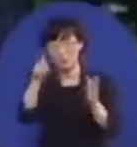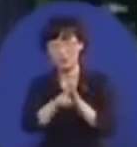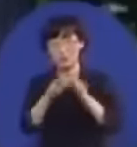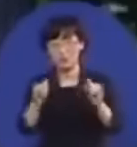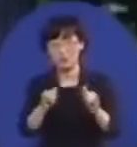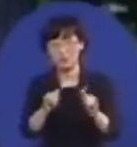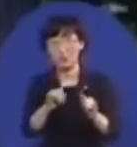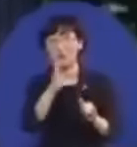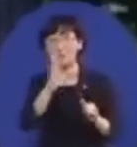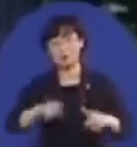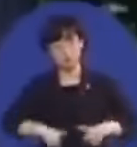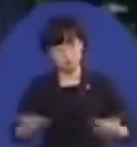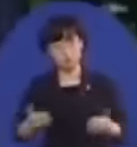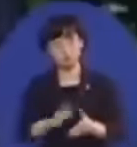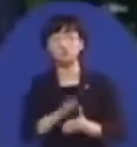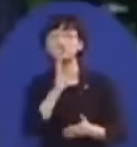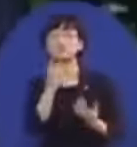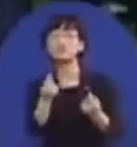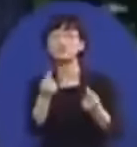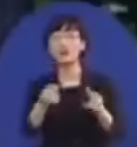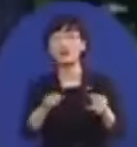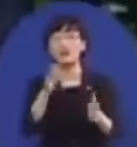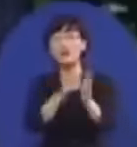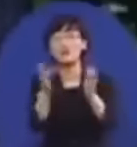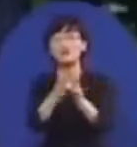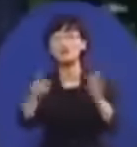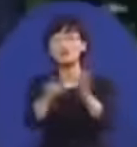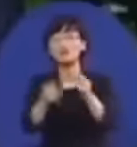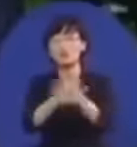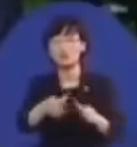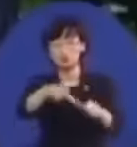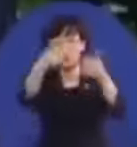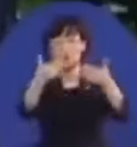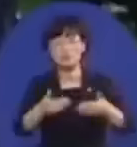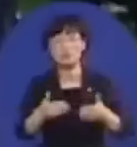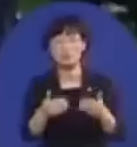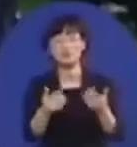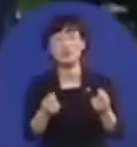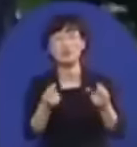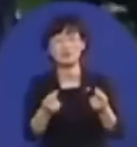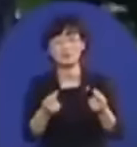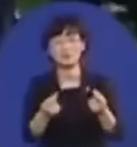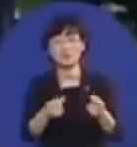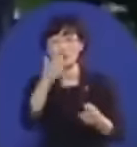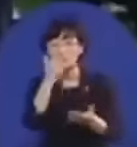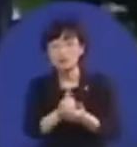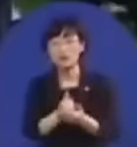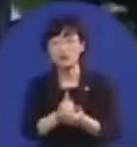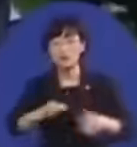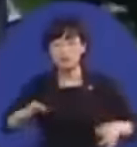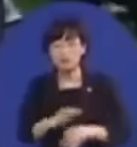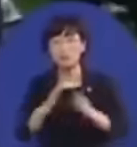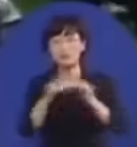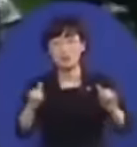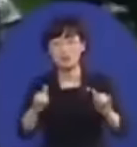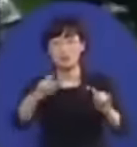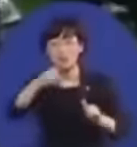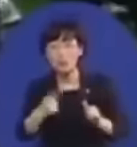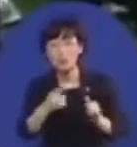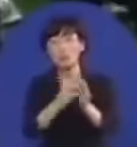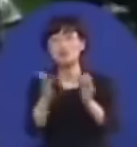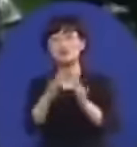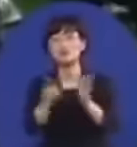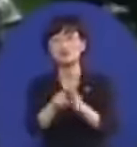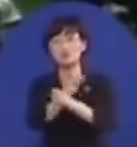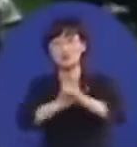신자는 말할 필요 없습니다. 우리는 예수를 믿음으로 구원을 받습니다. 죄를 짓고 불의한 사람도 예수 믿으면